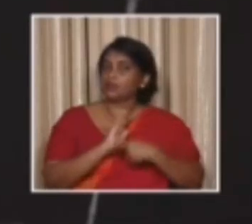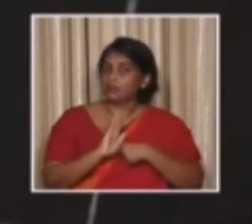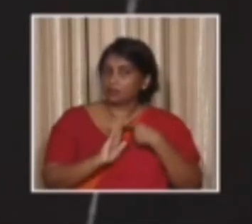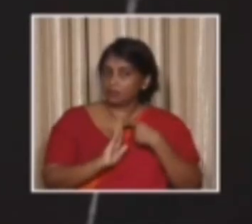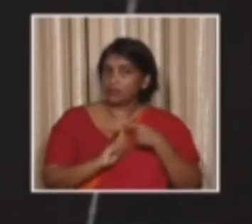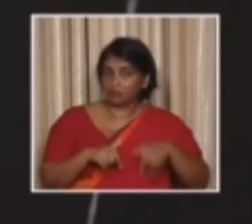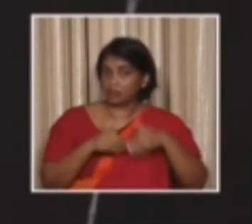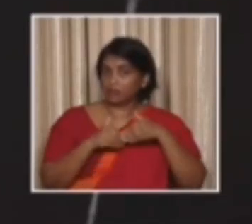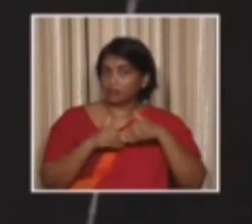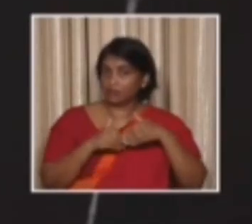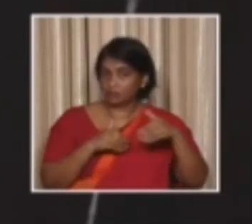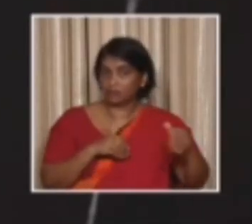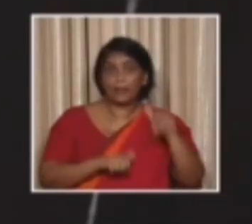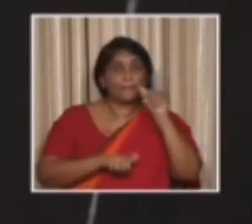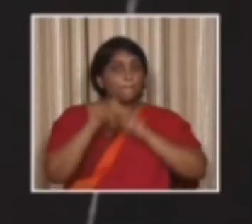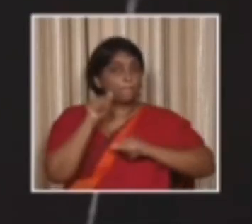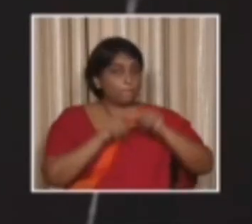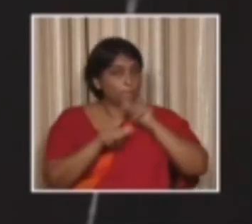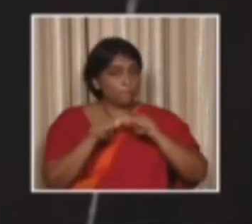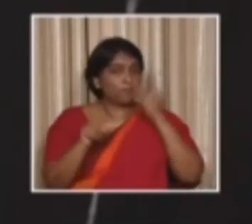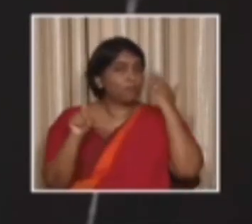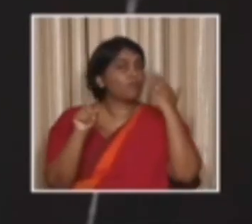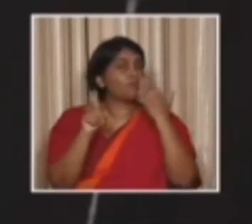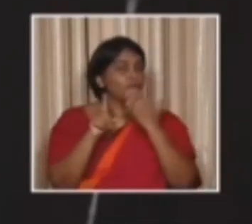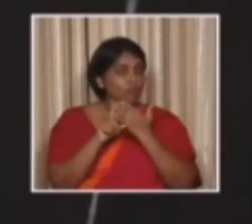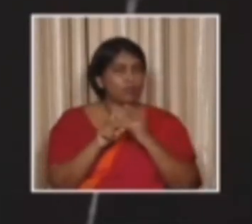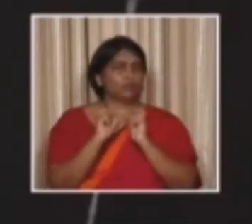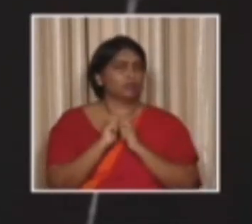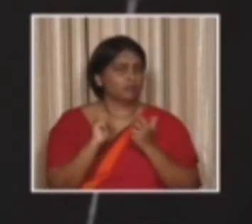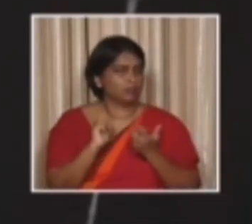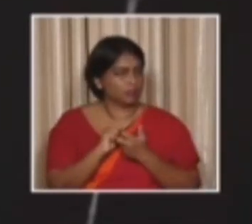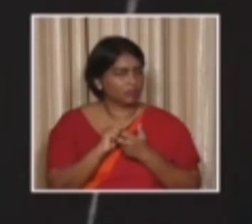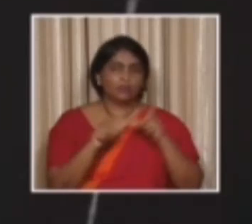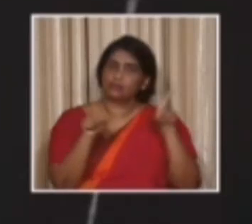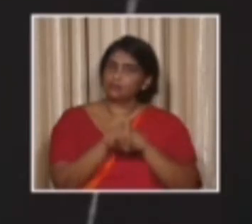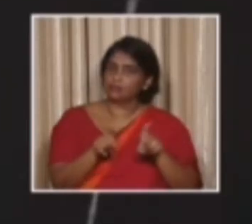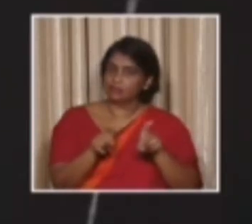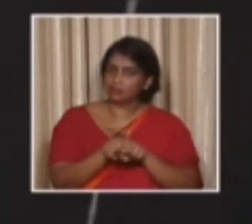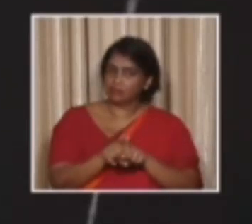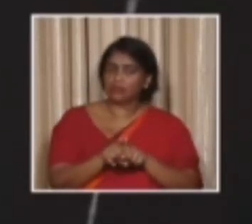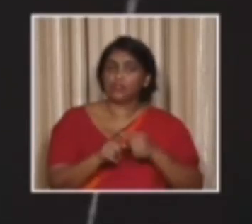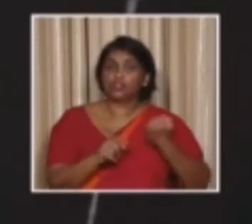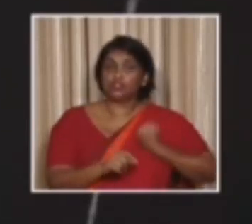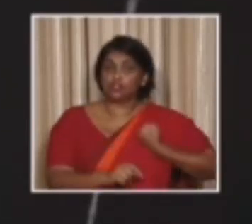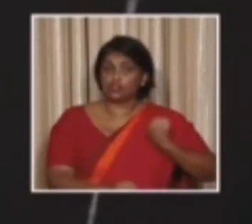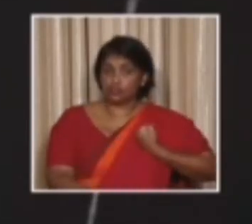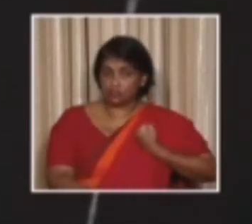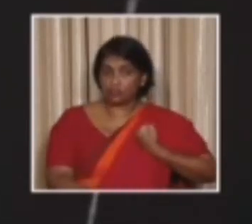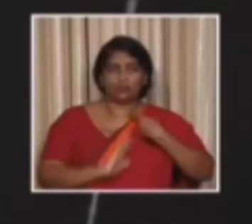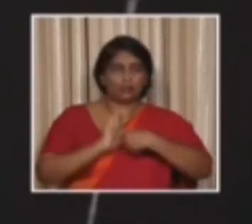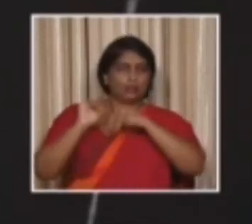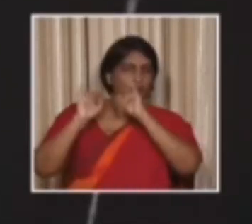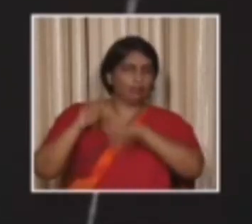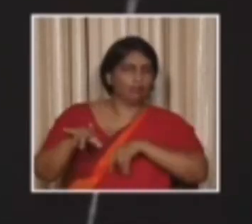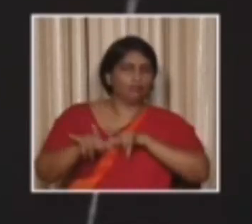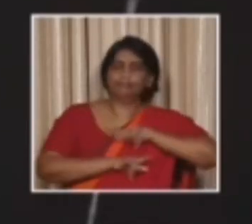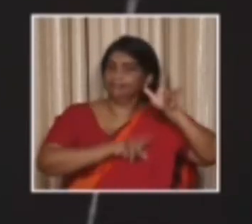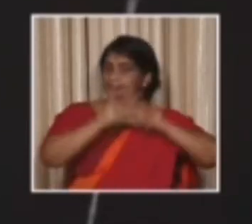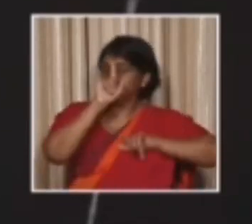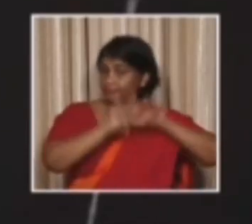முன்வைக்கப்பட்டுள்ள குற்றச்சாட்டுகளுக்கு சாட்சியங்கள் இல்லை என பொதுஜன பெரமுனவின் பொதுச் செயலாளர் சாகர காரியவசம்